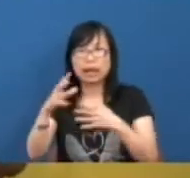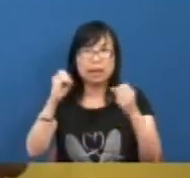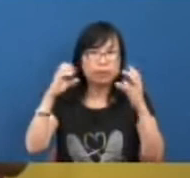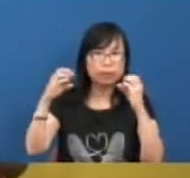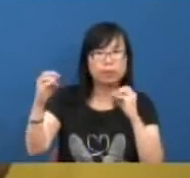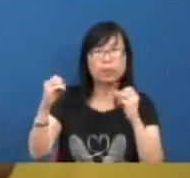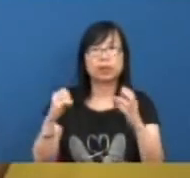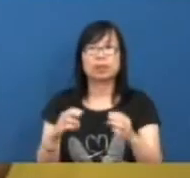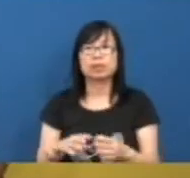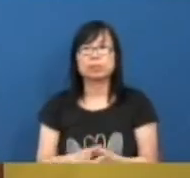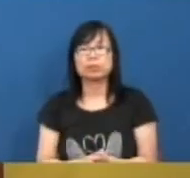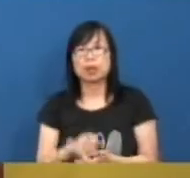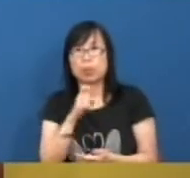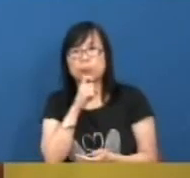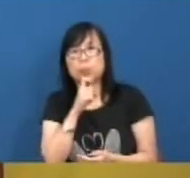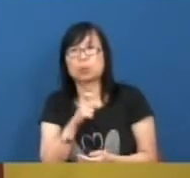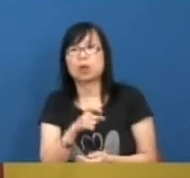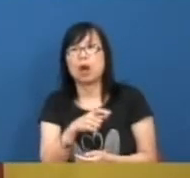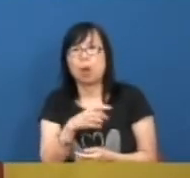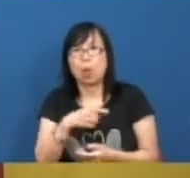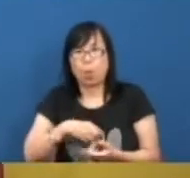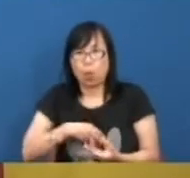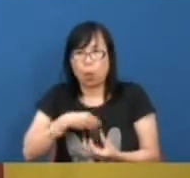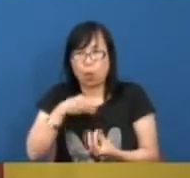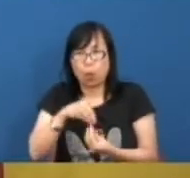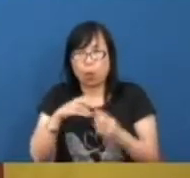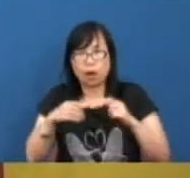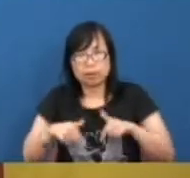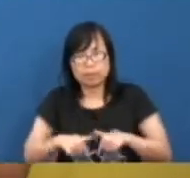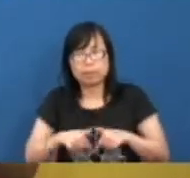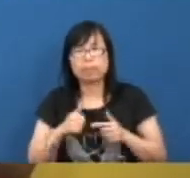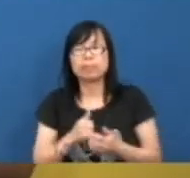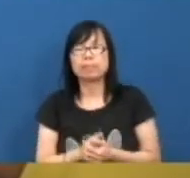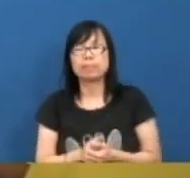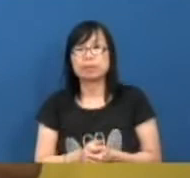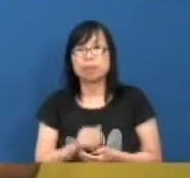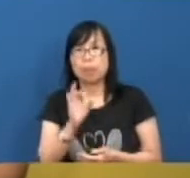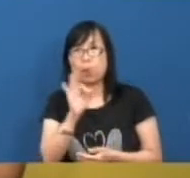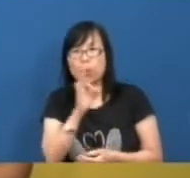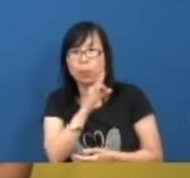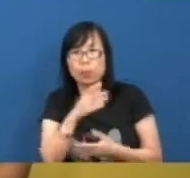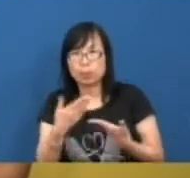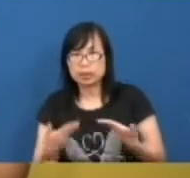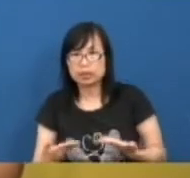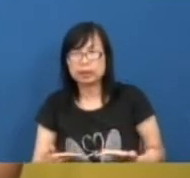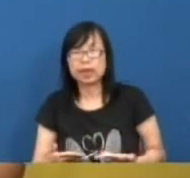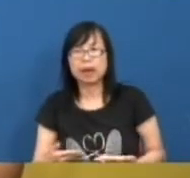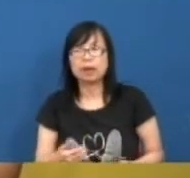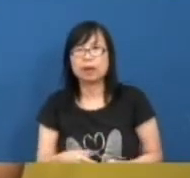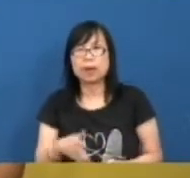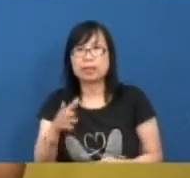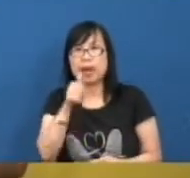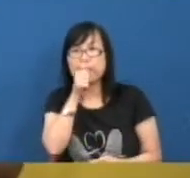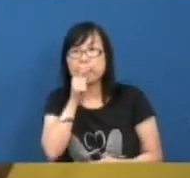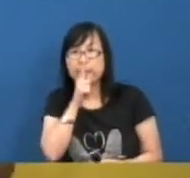論咧，都充斥住即係係好關心，即係就算孤物論，而家呢一代或者你嘅父母可能都會持有物